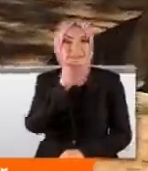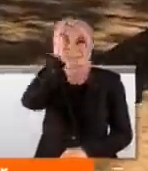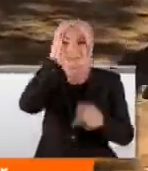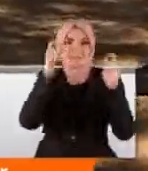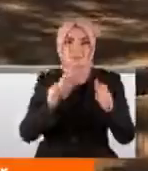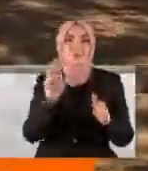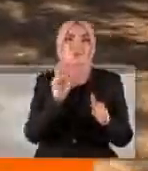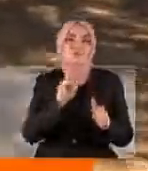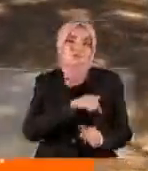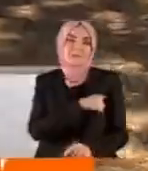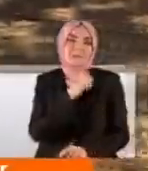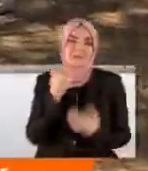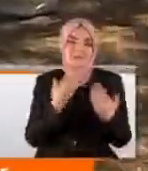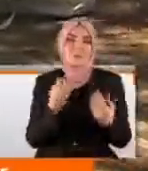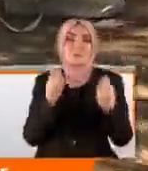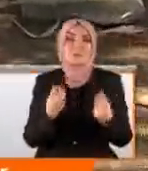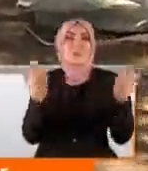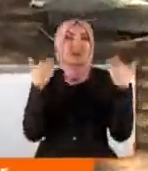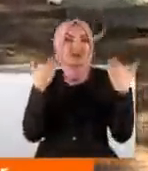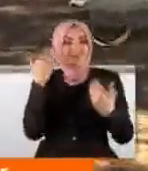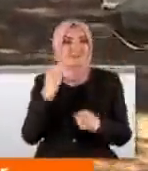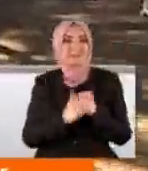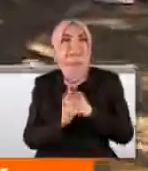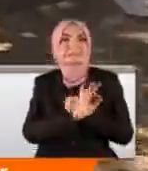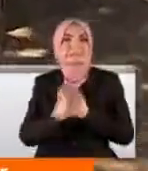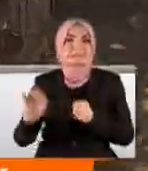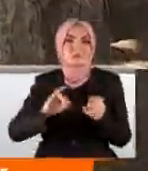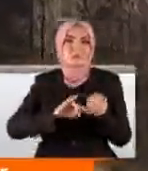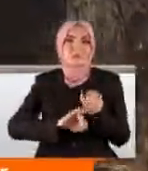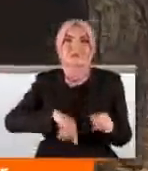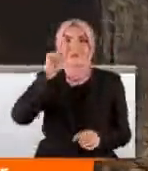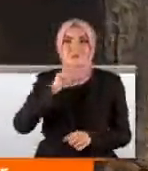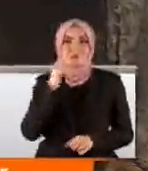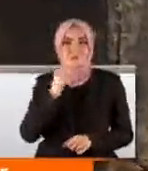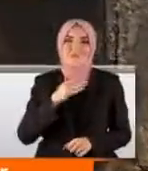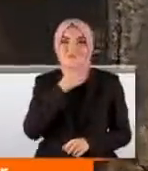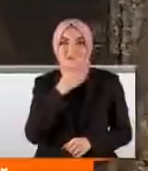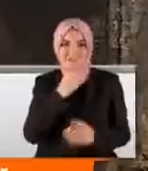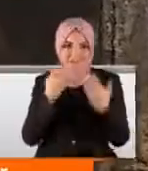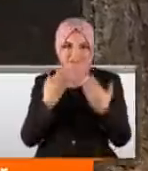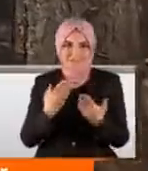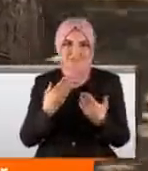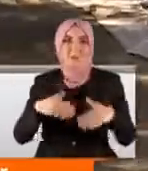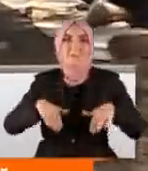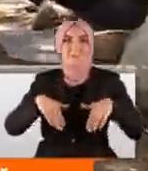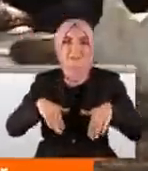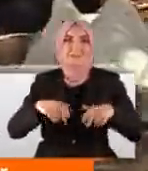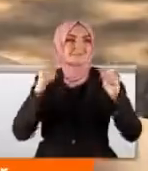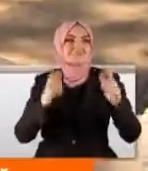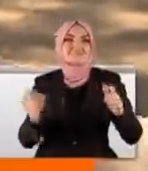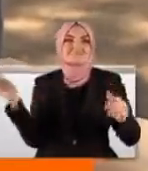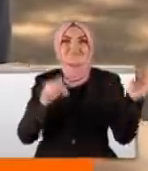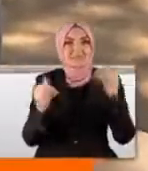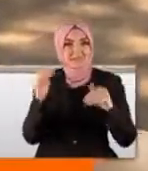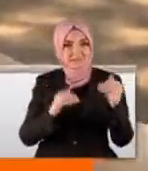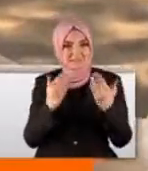Bu güzel havayı ve kısıtlamasız cumartesi gününü fırsat bilenler işte bu şekilde piknik alanlarına akın ettiler.